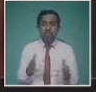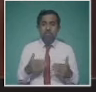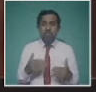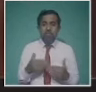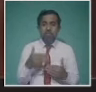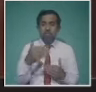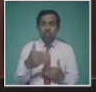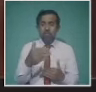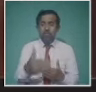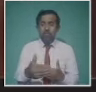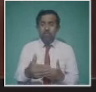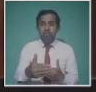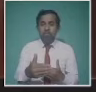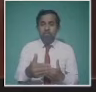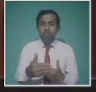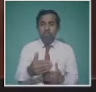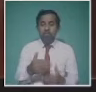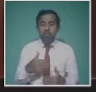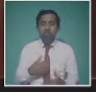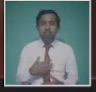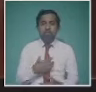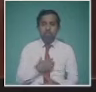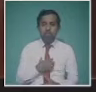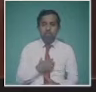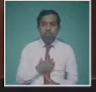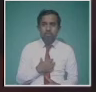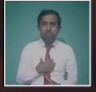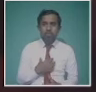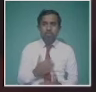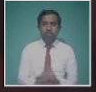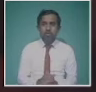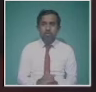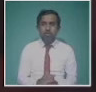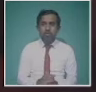ඉස්සරහා ඉන්නවා දැකීම කනගාටුවට කාරණයක්.